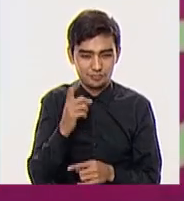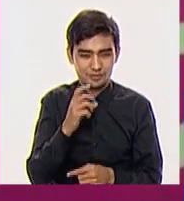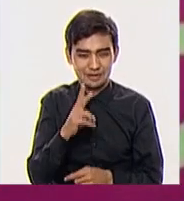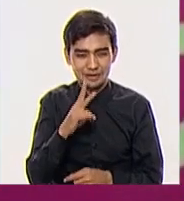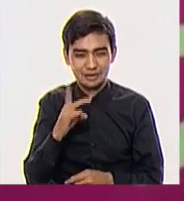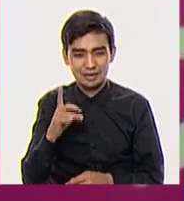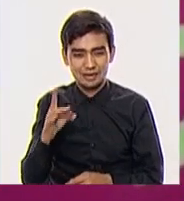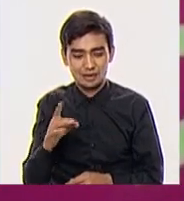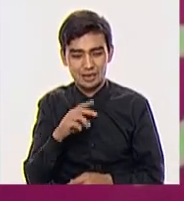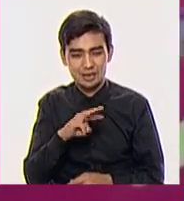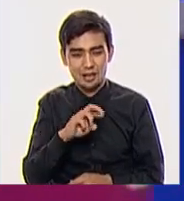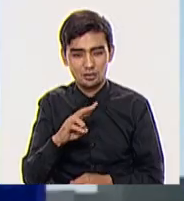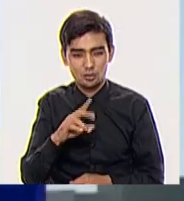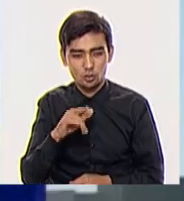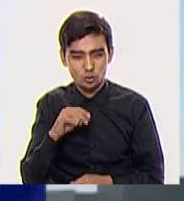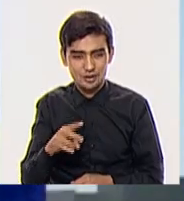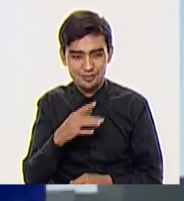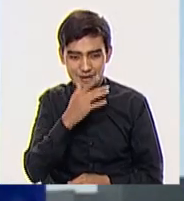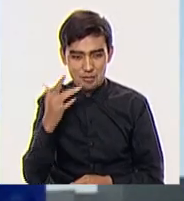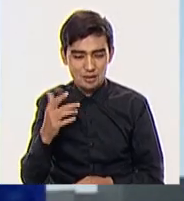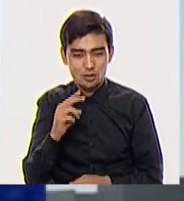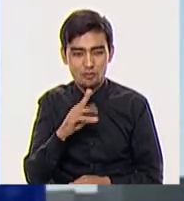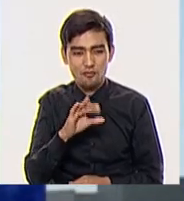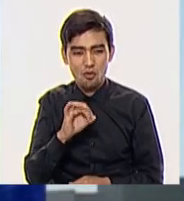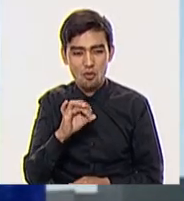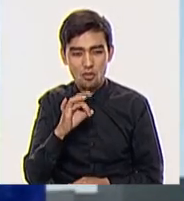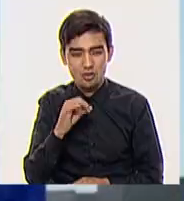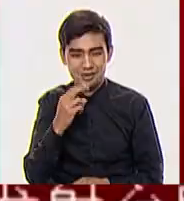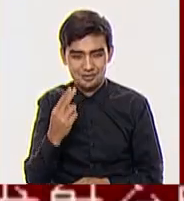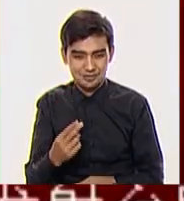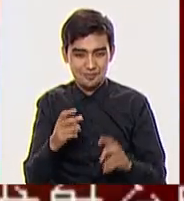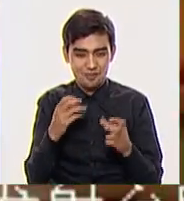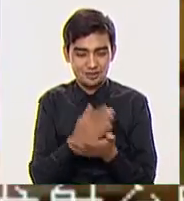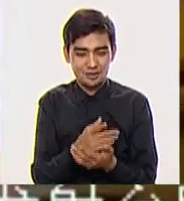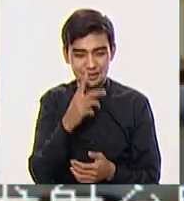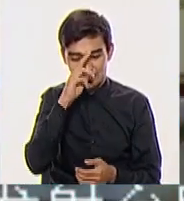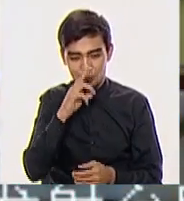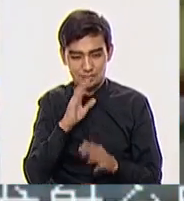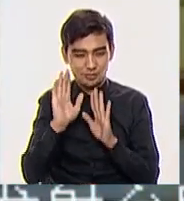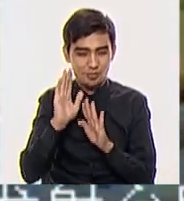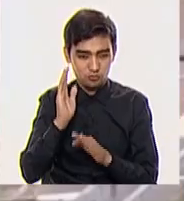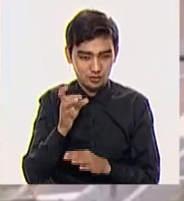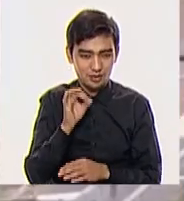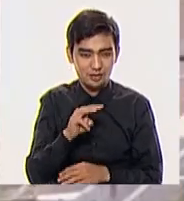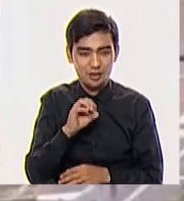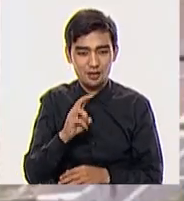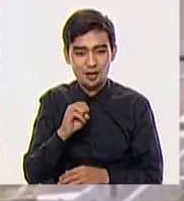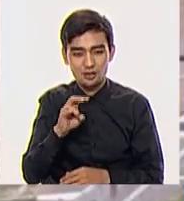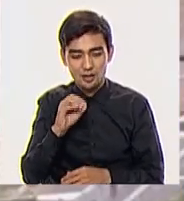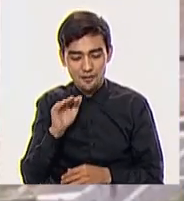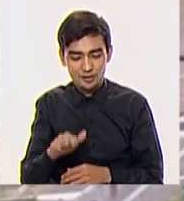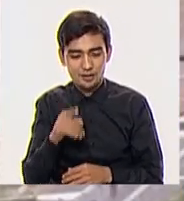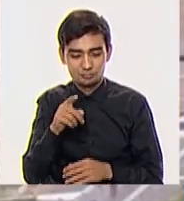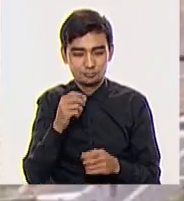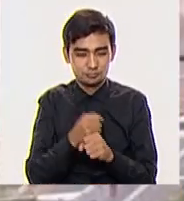КНР «Тяньгунь», что переводится «Небесный дворец». Экипаж проведет здесь 3 месяца. За это время тайконавты обустроят